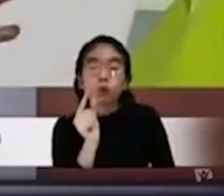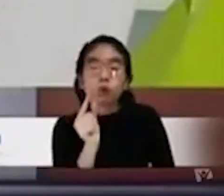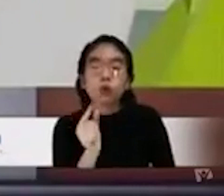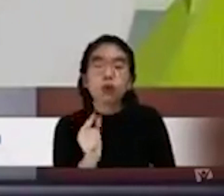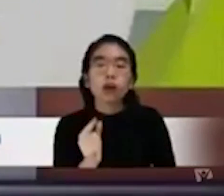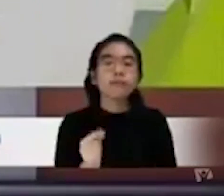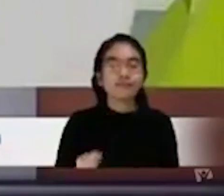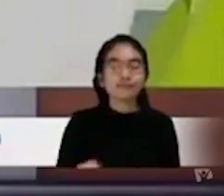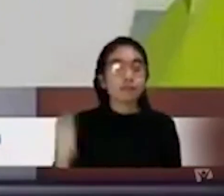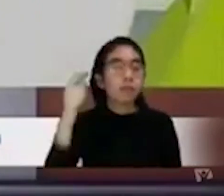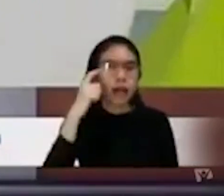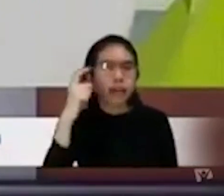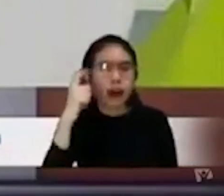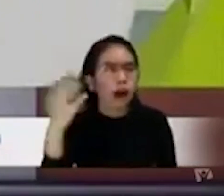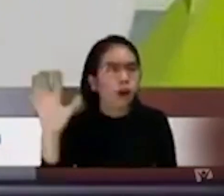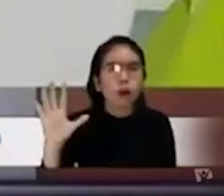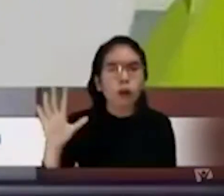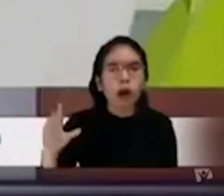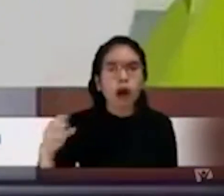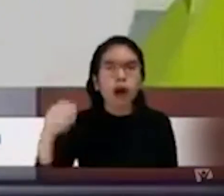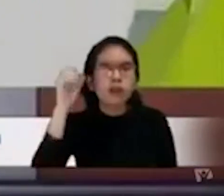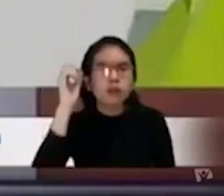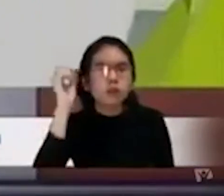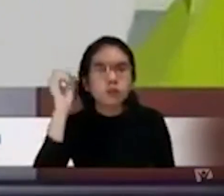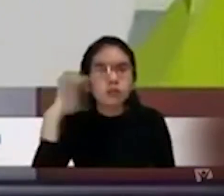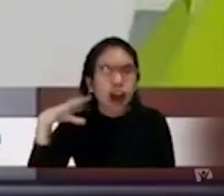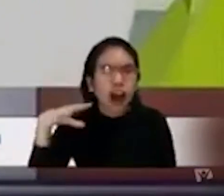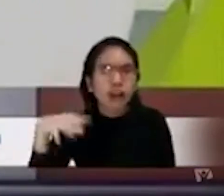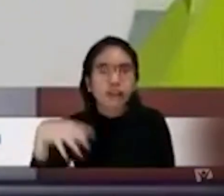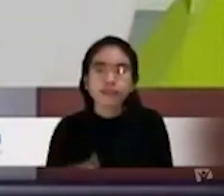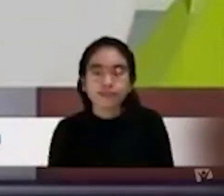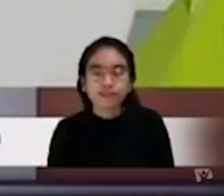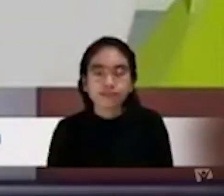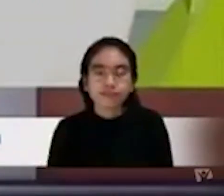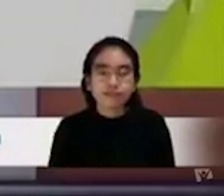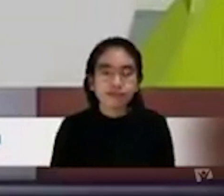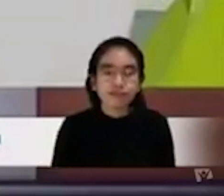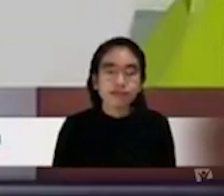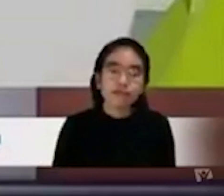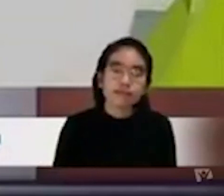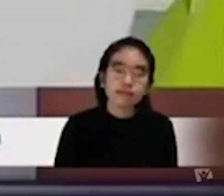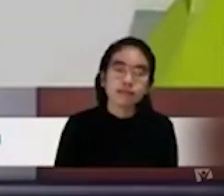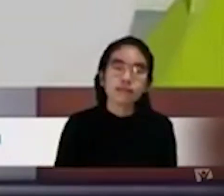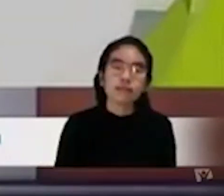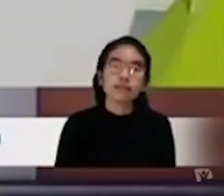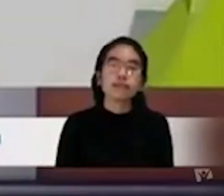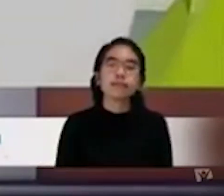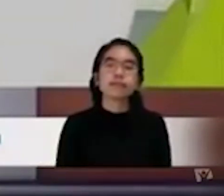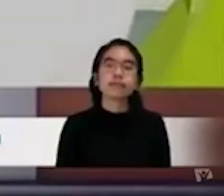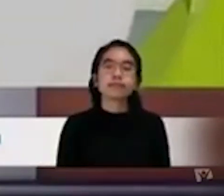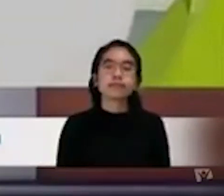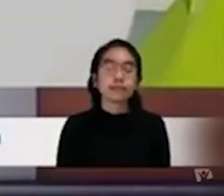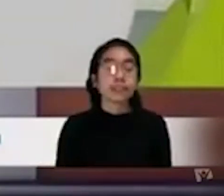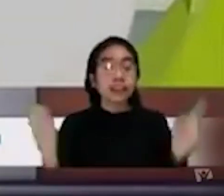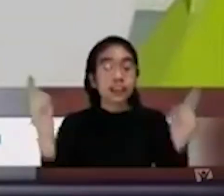gelap. Itulah sebabnya dikatakan, kamu adalah terang dunia. Nah,